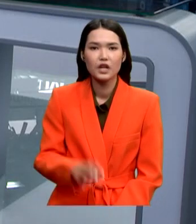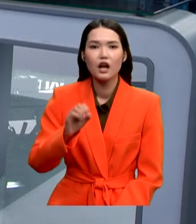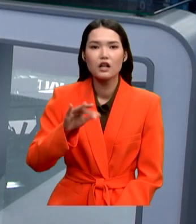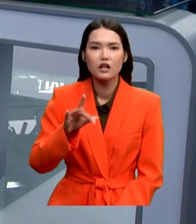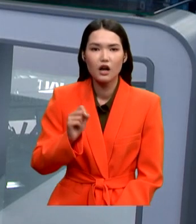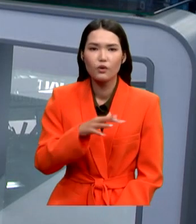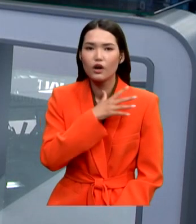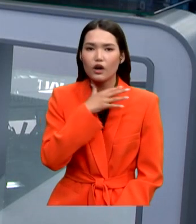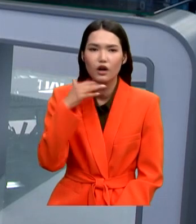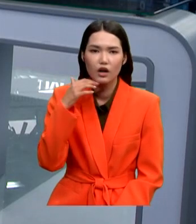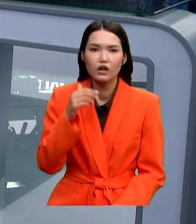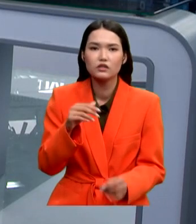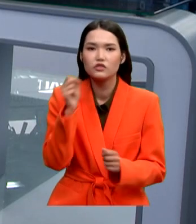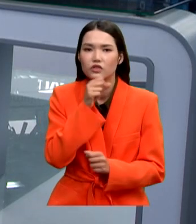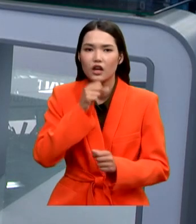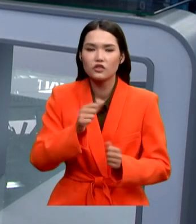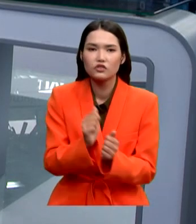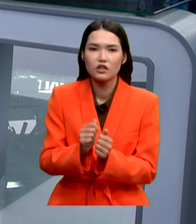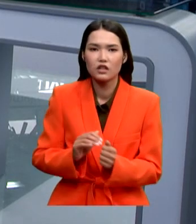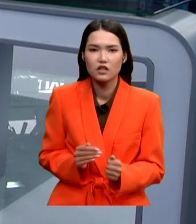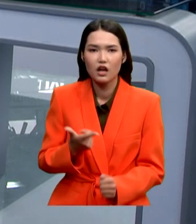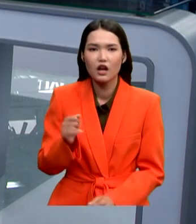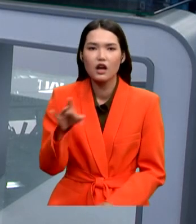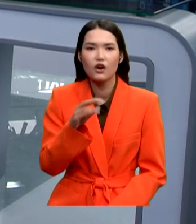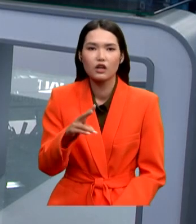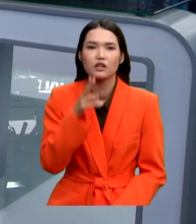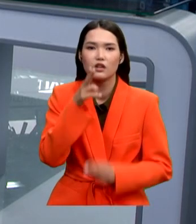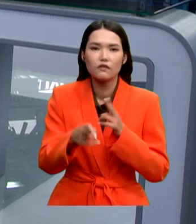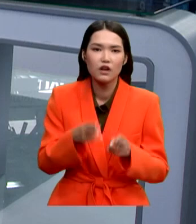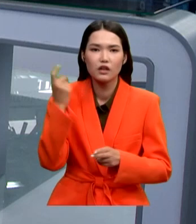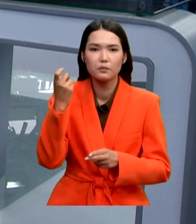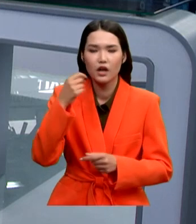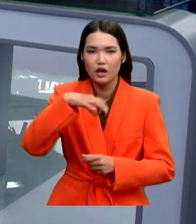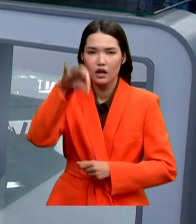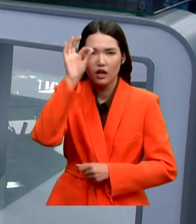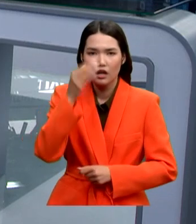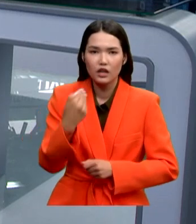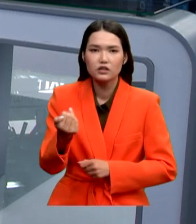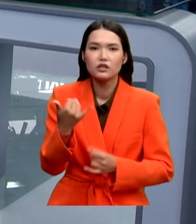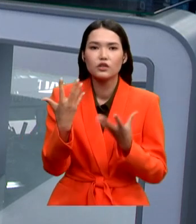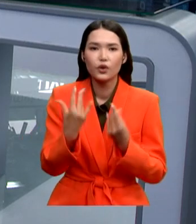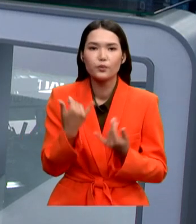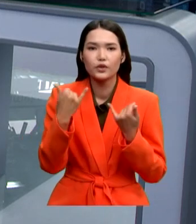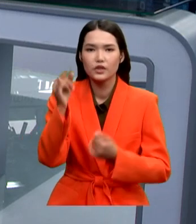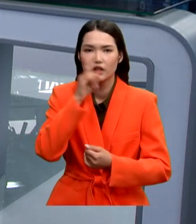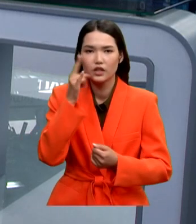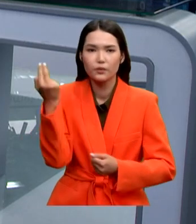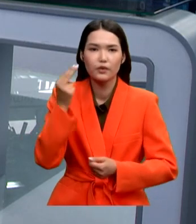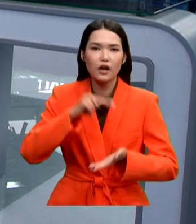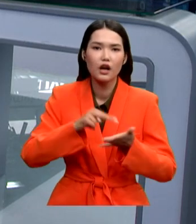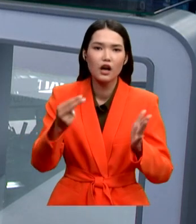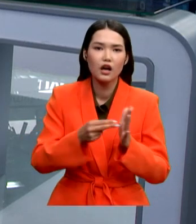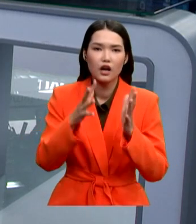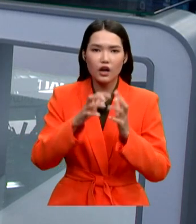В ИТРАУ начали массово обворовывать частные гаражи. Владельцы пожаловались в полицию. Между тем, сегодня в нефтяной столице запланировали